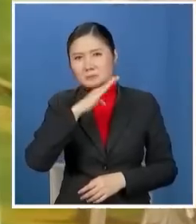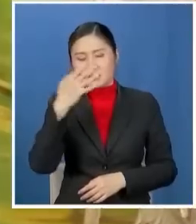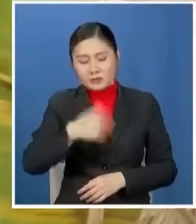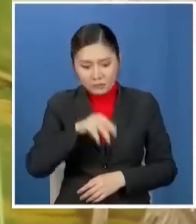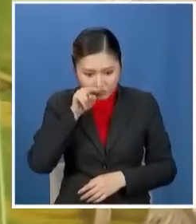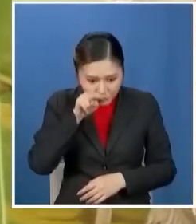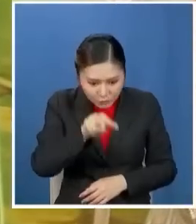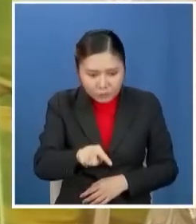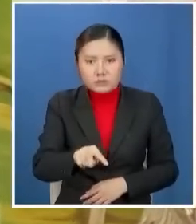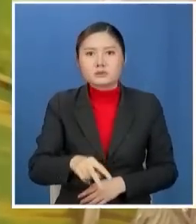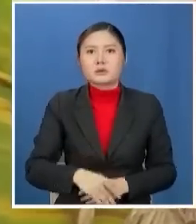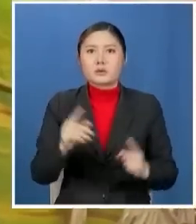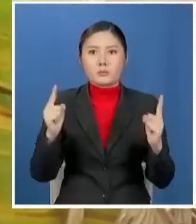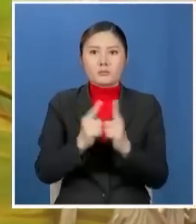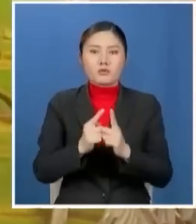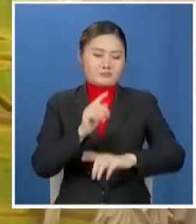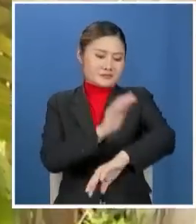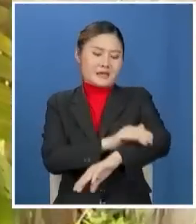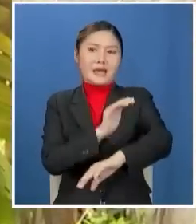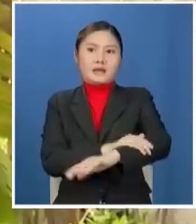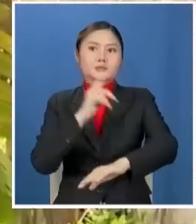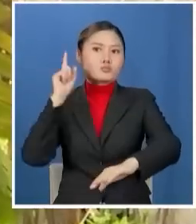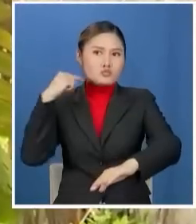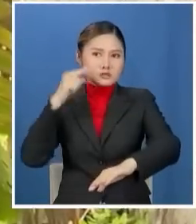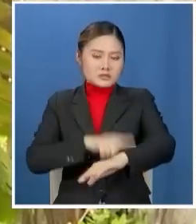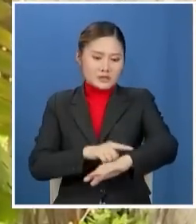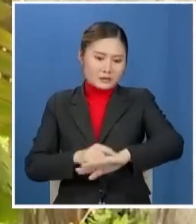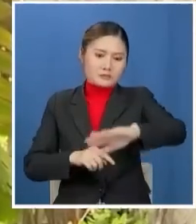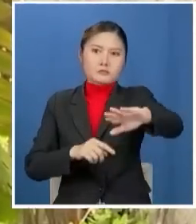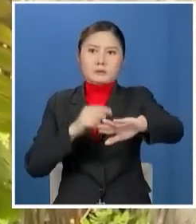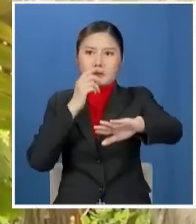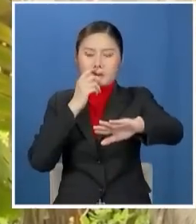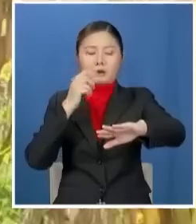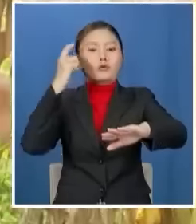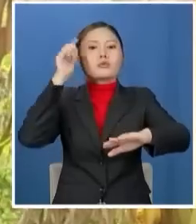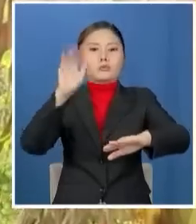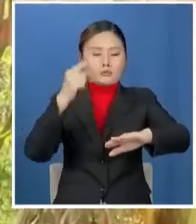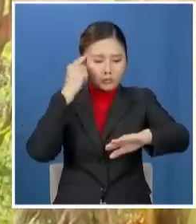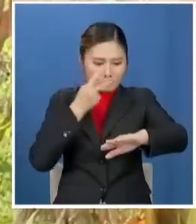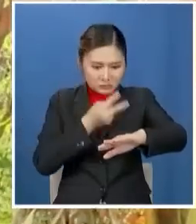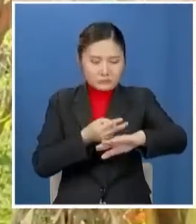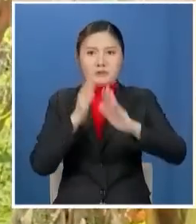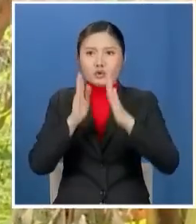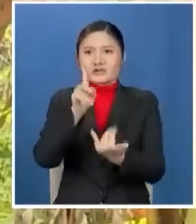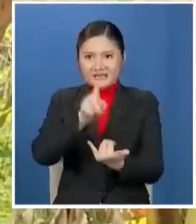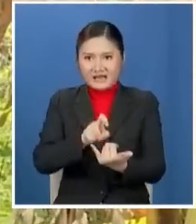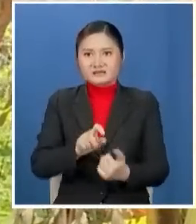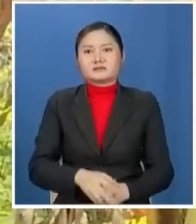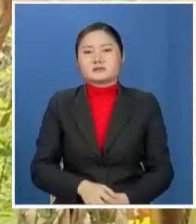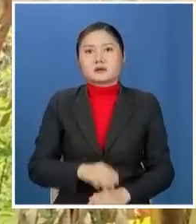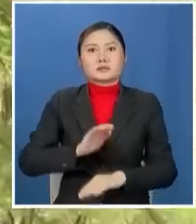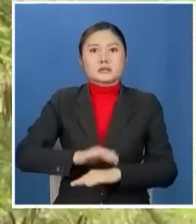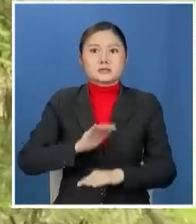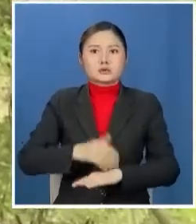พอลงไปดูปุ๊บไปเจอแขนของน้องจินซ่านเนี่ยโผล่มาจากกระสอบก็เลยรู้เลยฮะว่าเป็นศพก็เลย